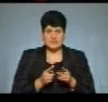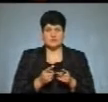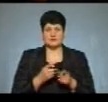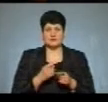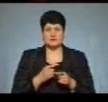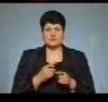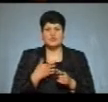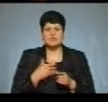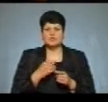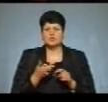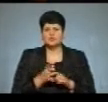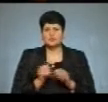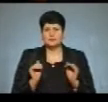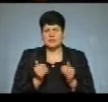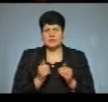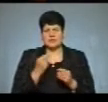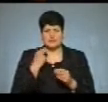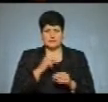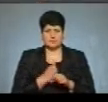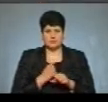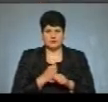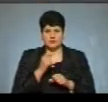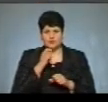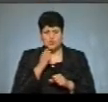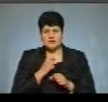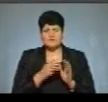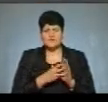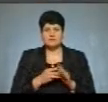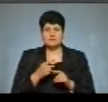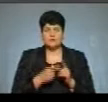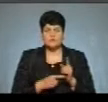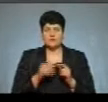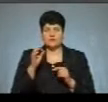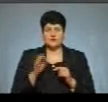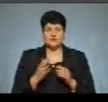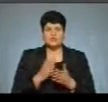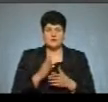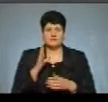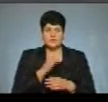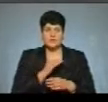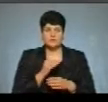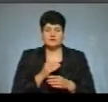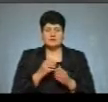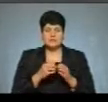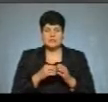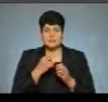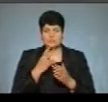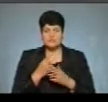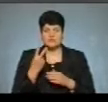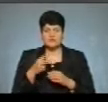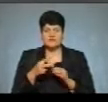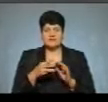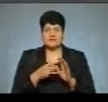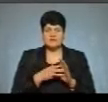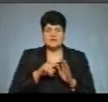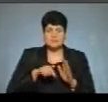вкрай низька ефективність роботи. Наприклад, в Україні лише 8,5% реанімації є вдалими. Середній показник в Європі –